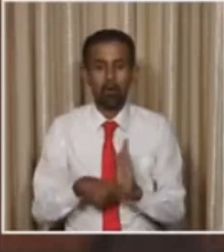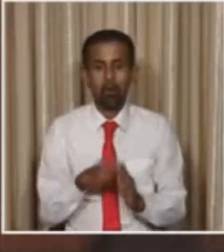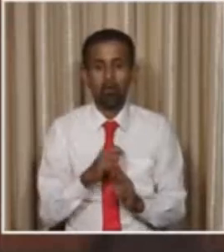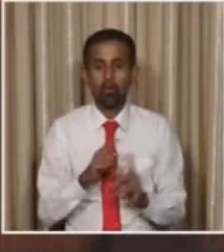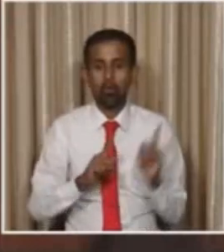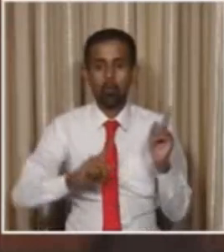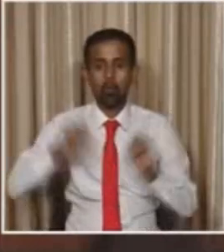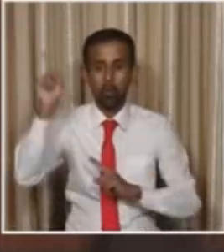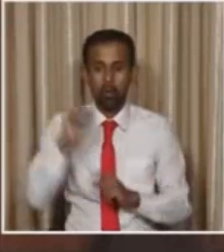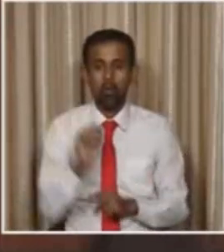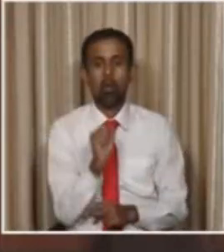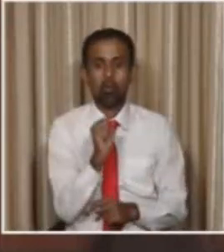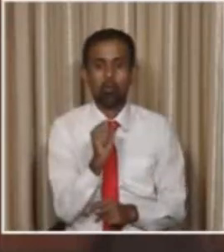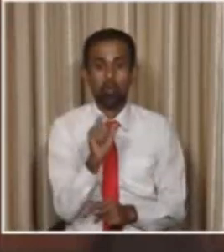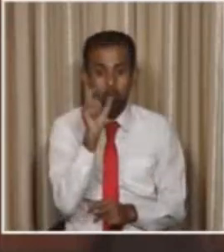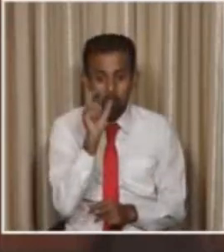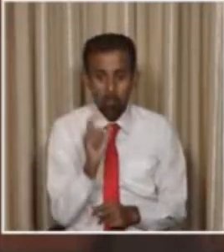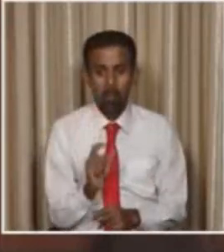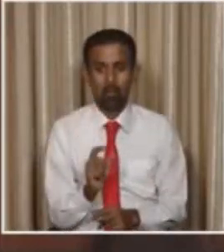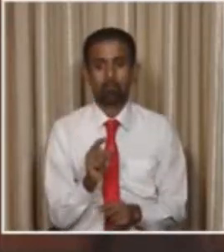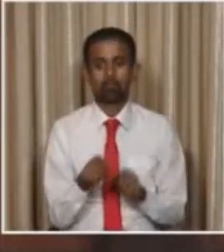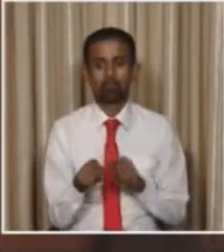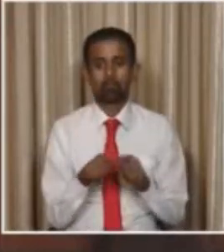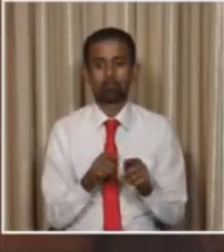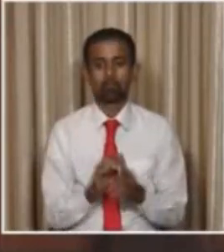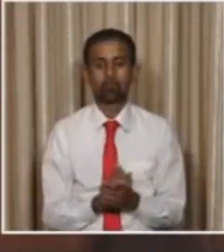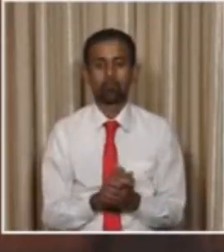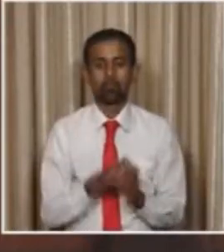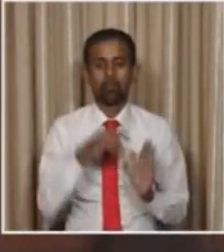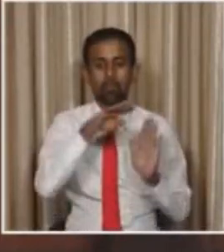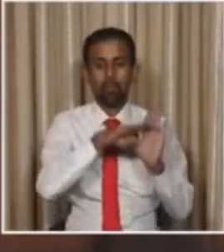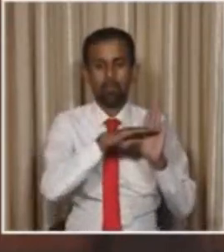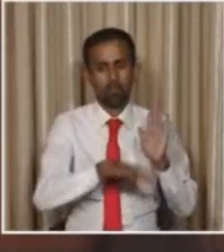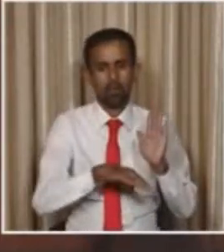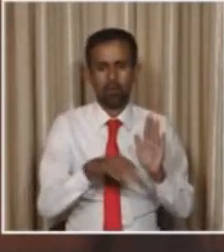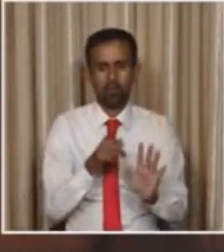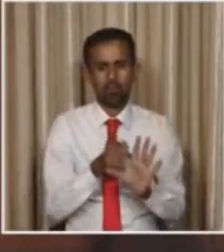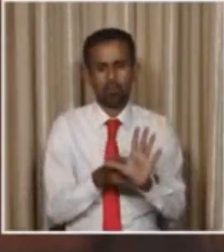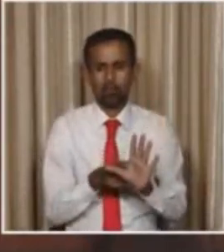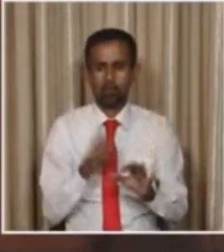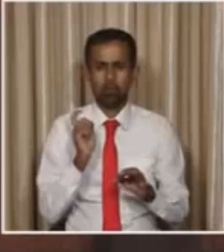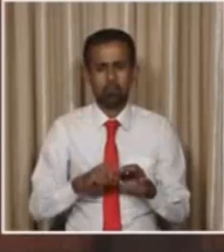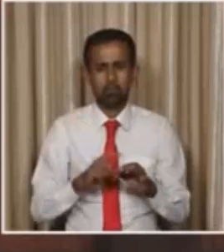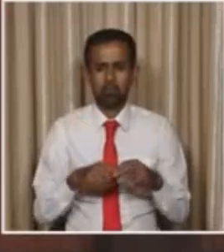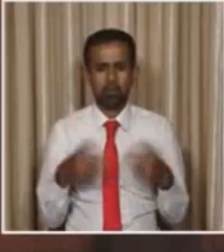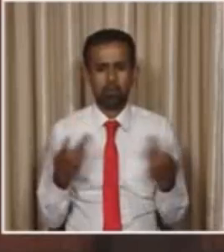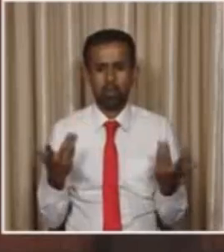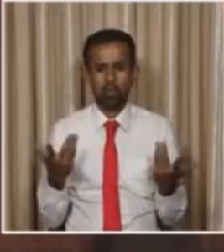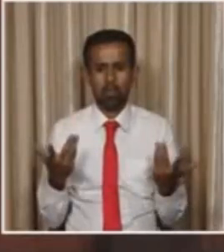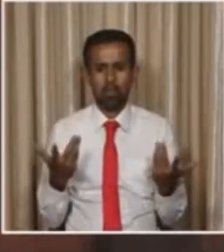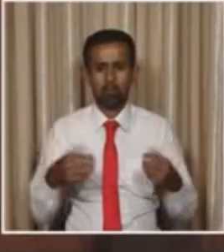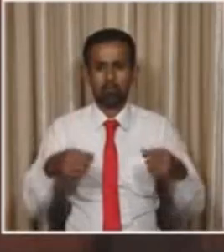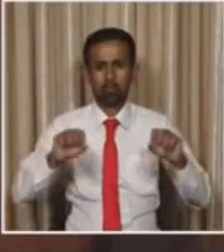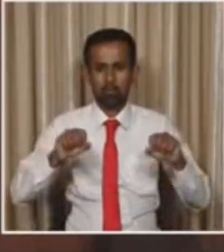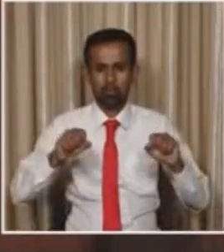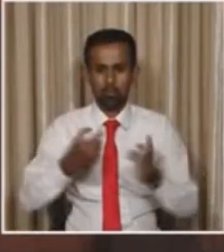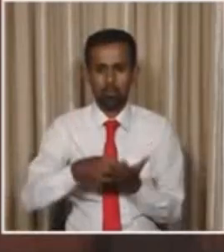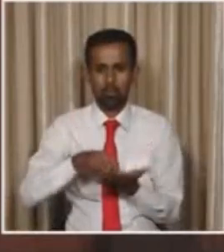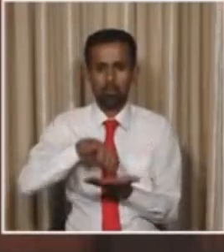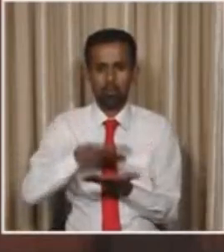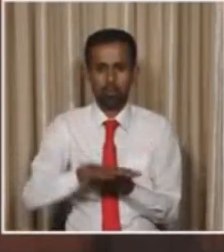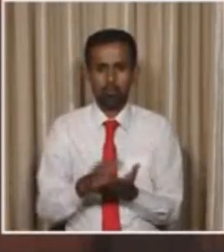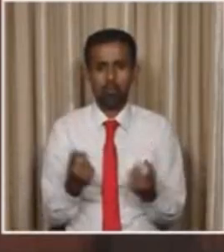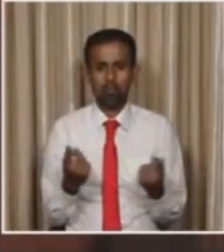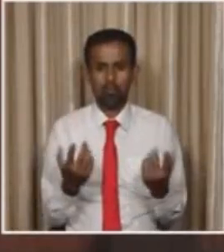அப்ப தெற்குலே இளைஞர்களுக்கு அவ்வாறு பிரச்சனை இல்லை, அவர்களுக்கு இந்த மோட்டார் சைக்கிள் பதிவு செய்ய வேண்டும் என்றது அது நீங்கள் முன்வைக்கிறீர்கள்,